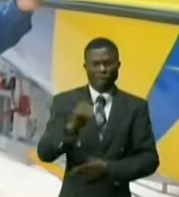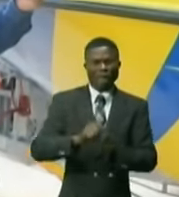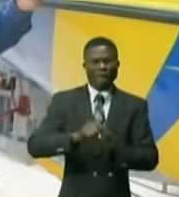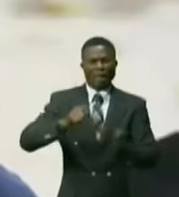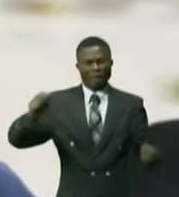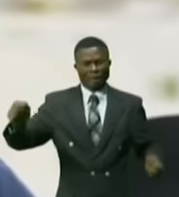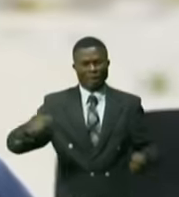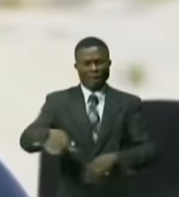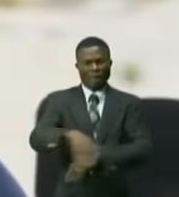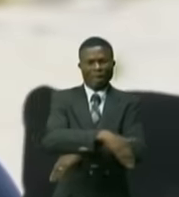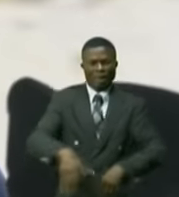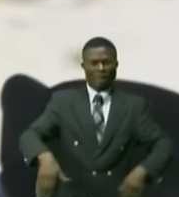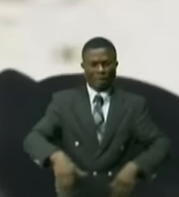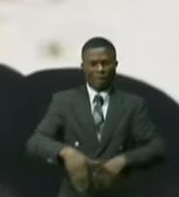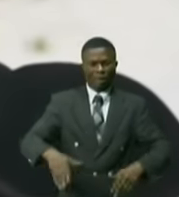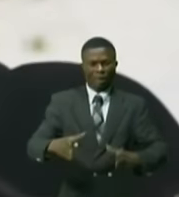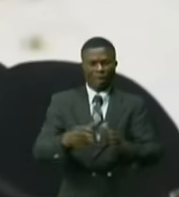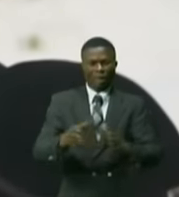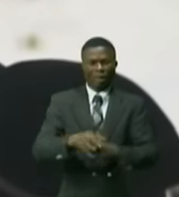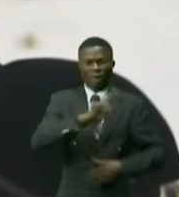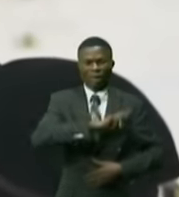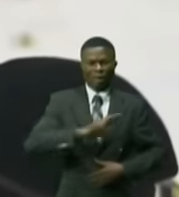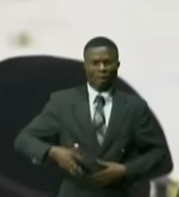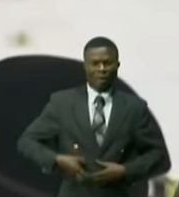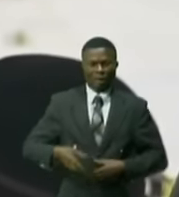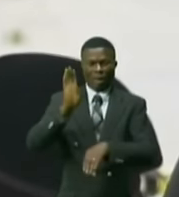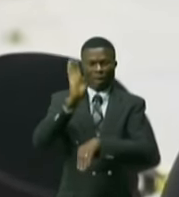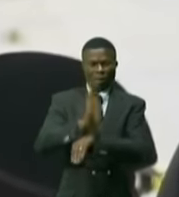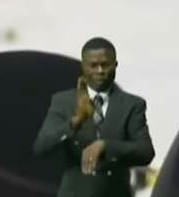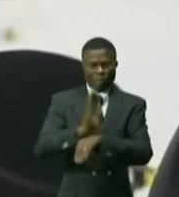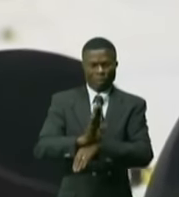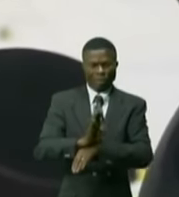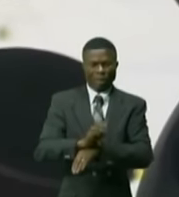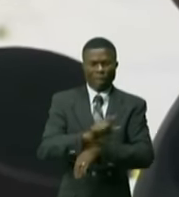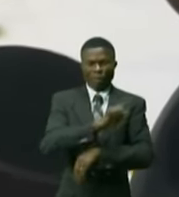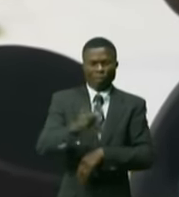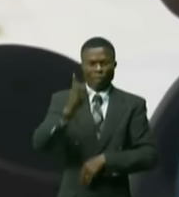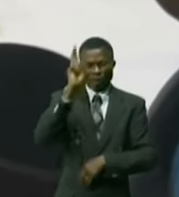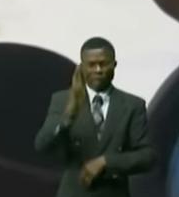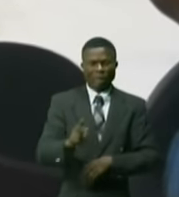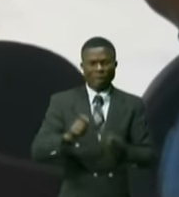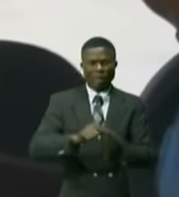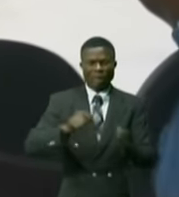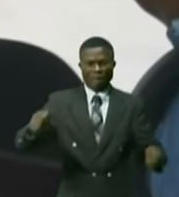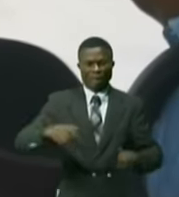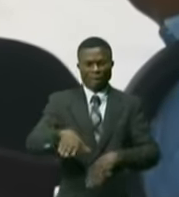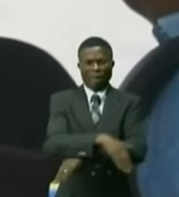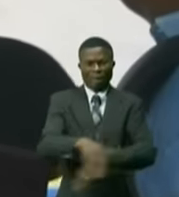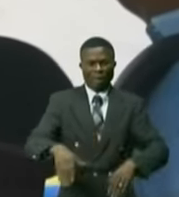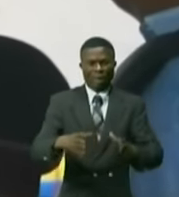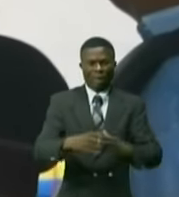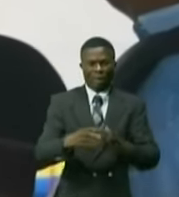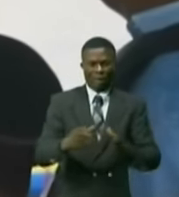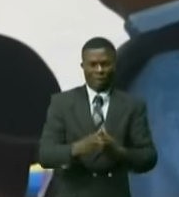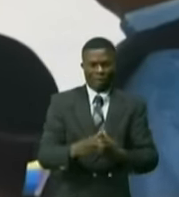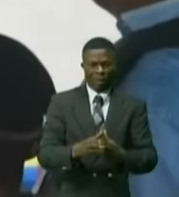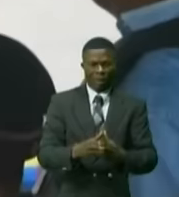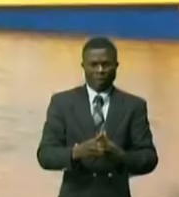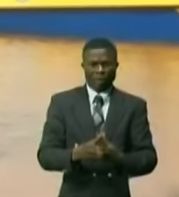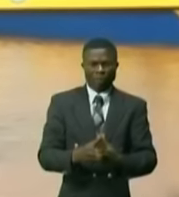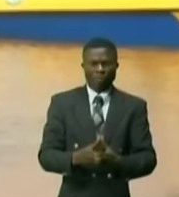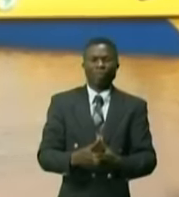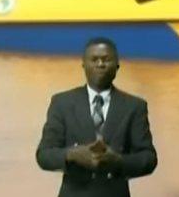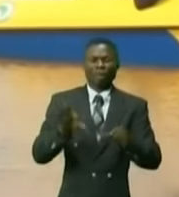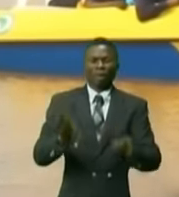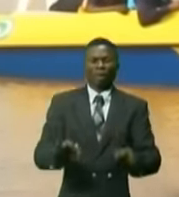km de frontières liquides avec la République du Congo et près de 1200 km kilomètres de frontières, à la fois liquide et